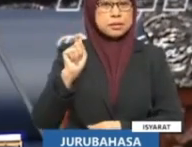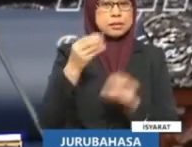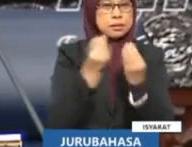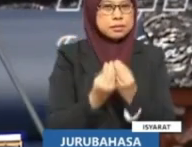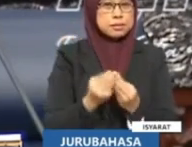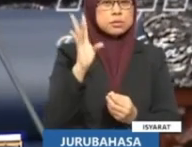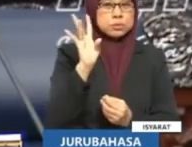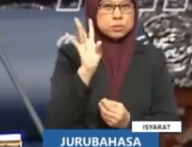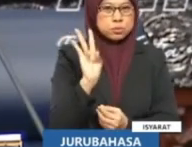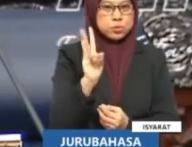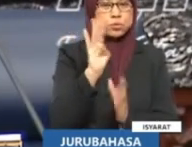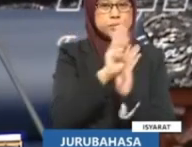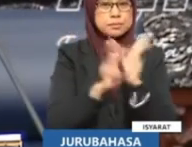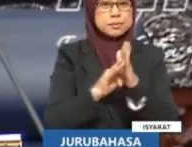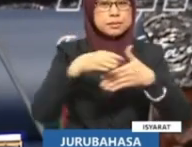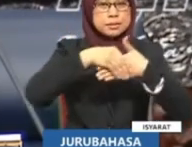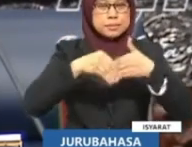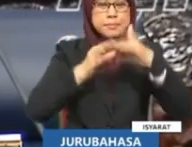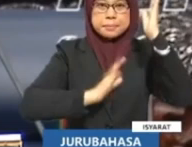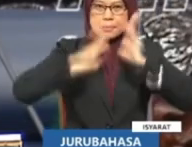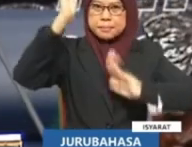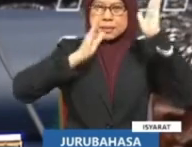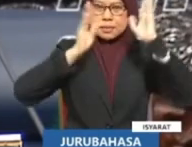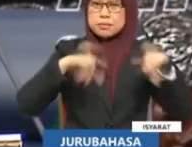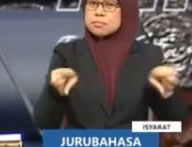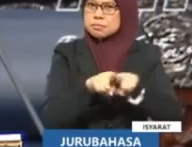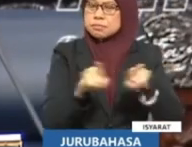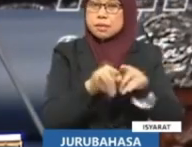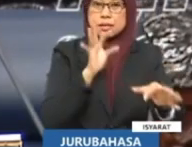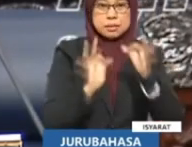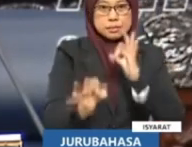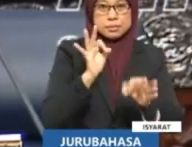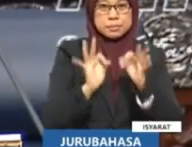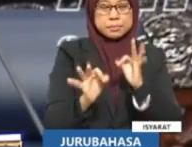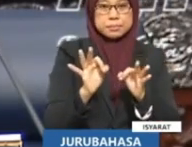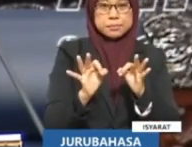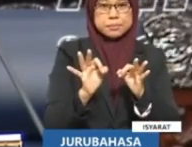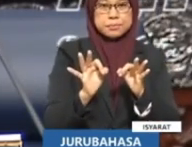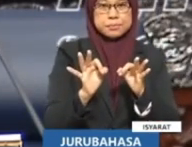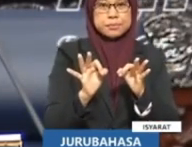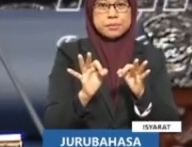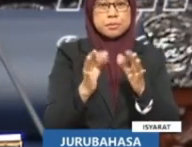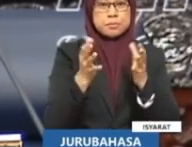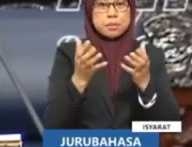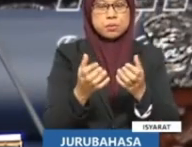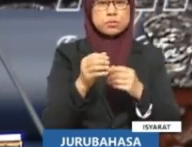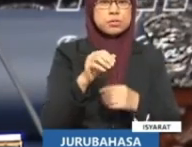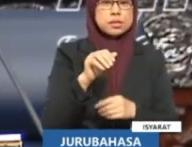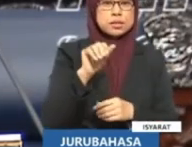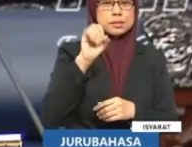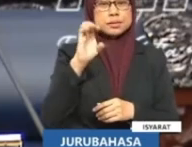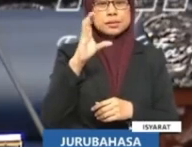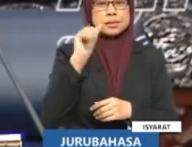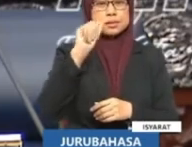tujuh billion Ringgit Malaysia yang mana ianya bersamaan kalau sekiranya kita anak kenakan secas